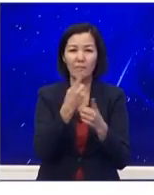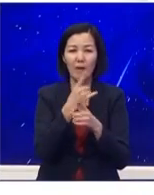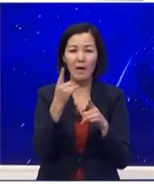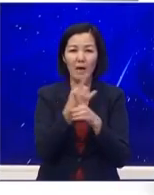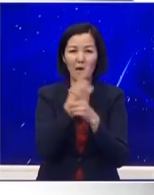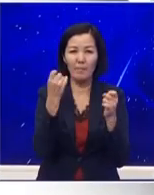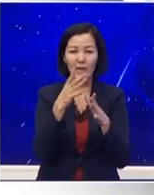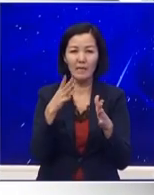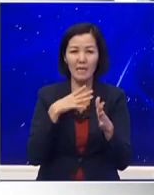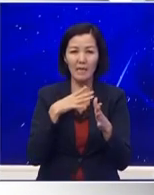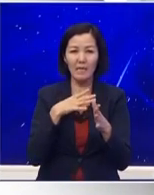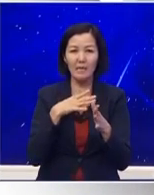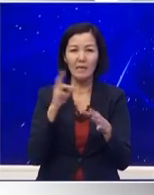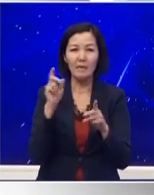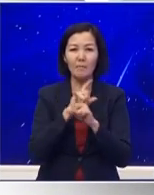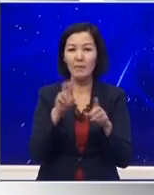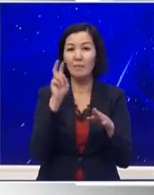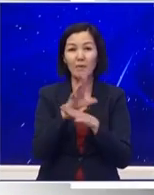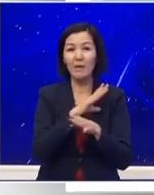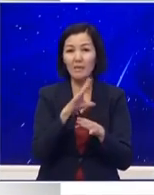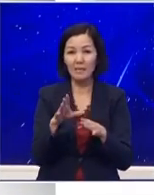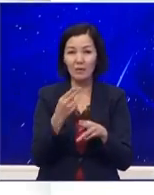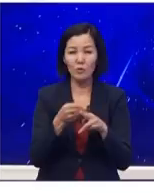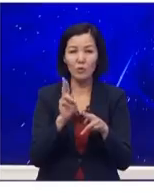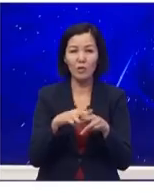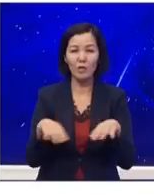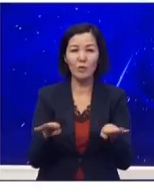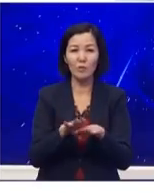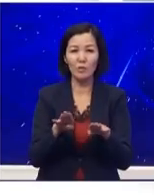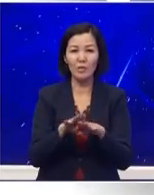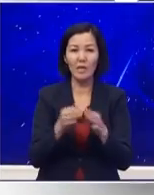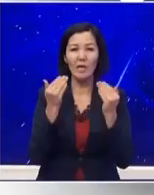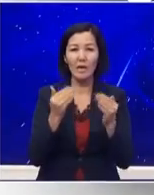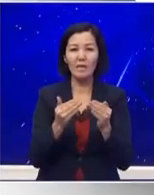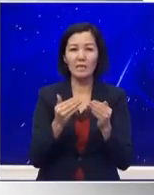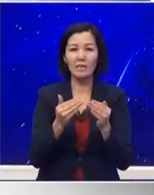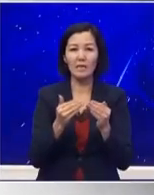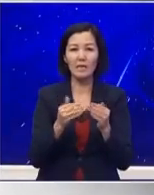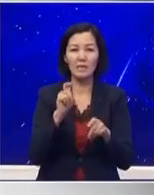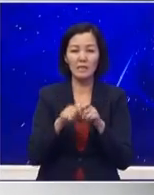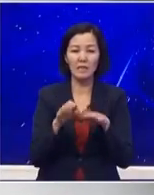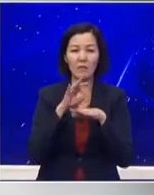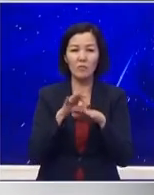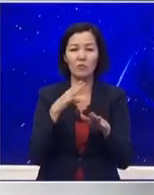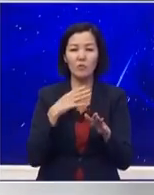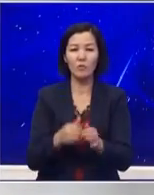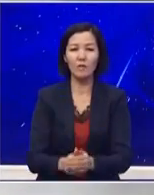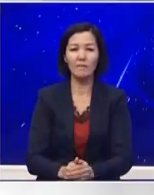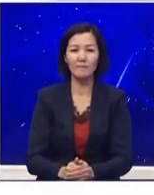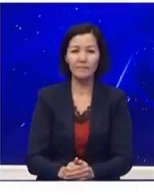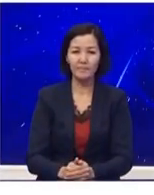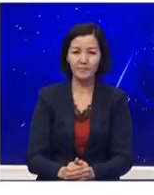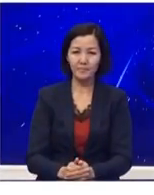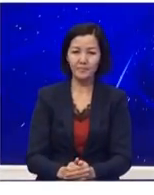болды. Айтуынша мектепке барғысы келмеген, сондықтан осындай ақпарат таратқан. Қазір бұл бойынша тиісті тергеу жүргізілуде.